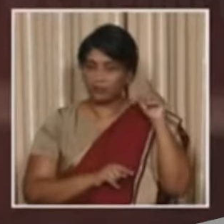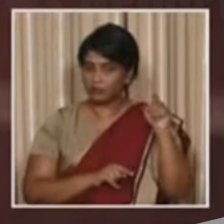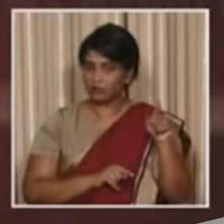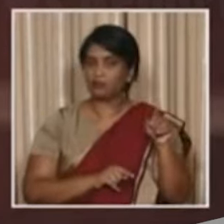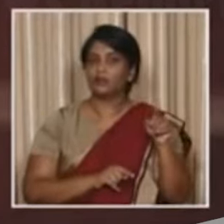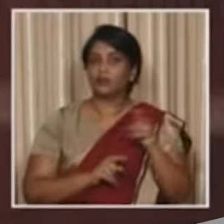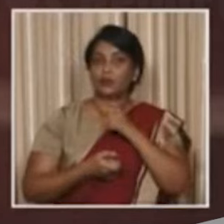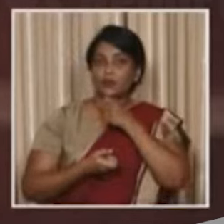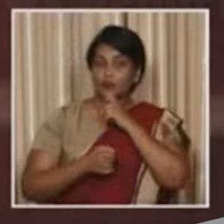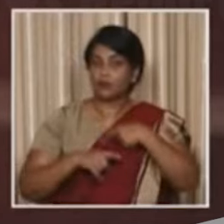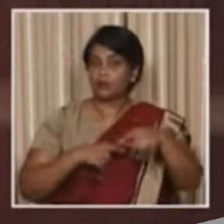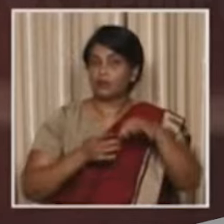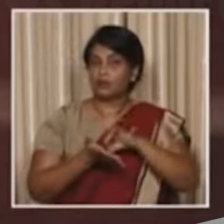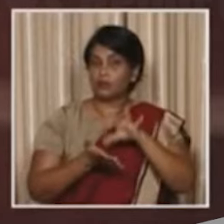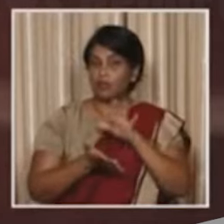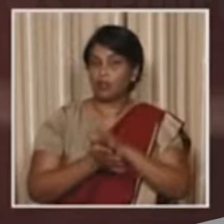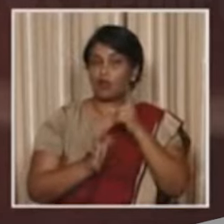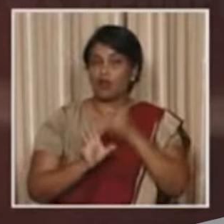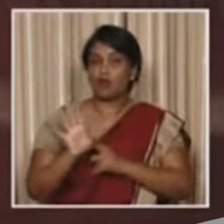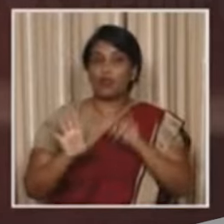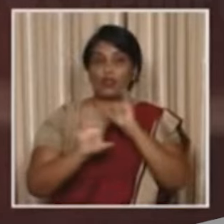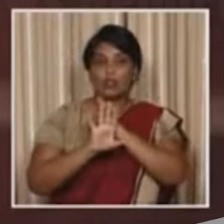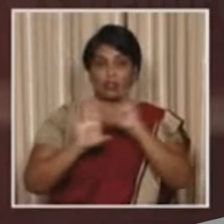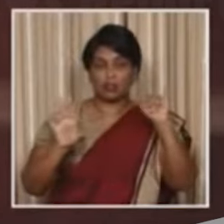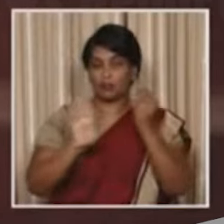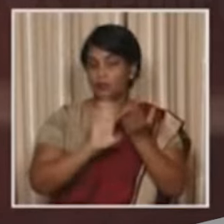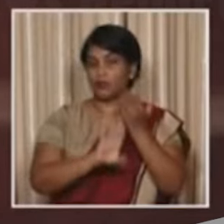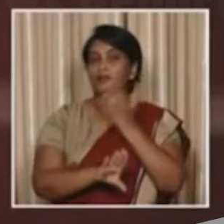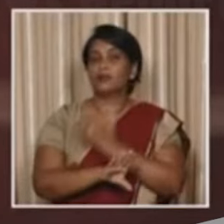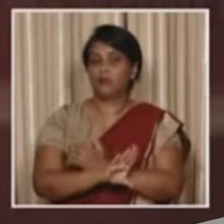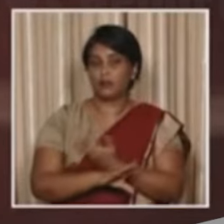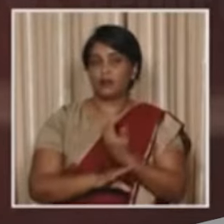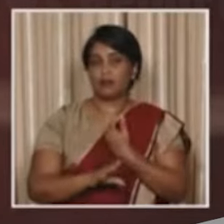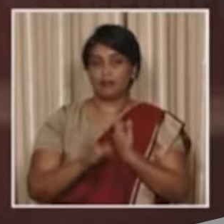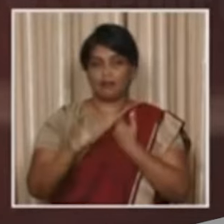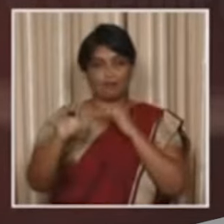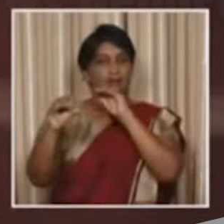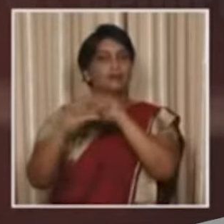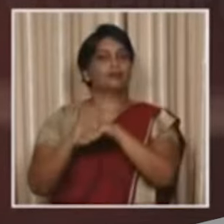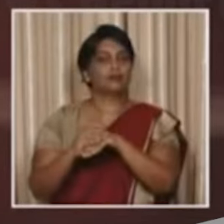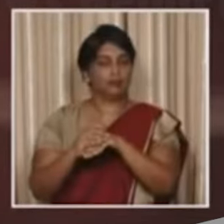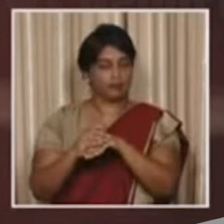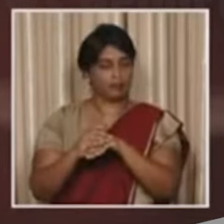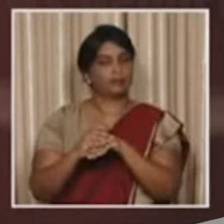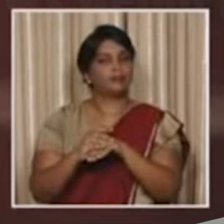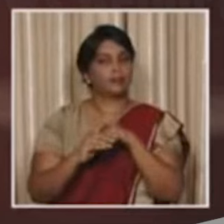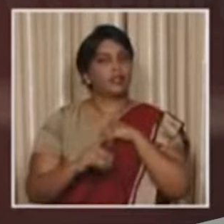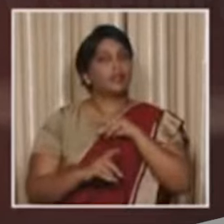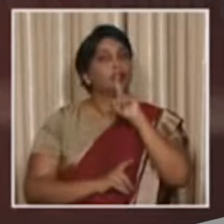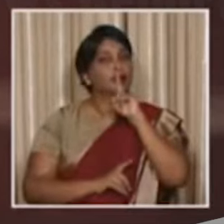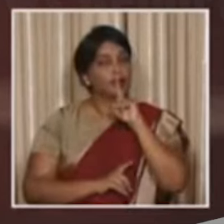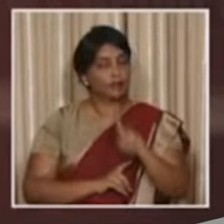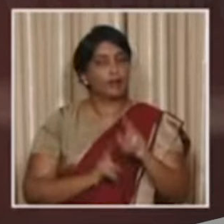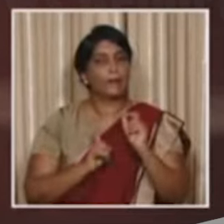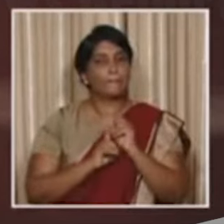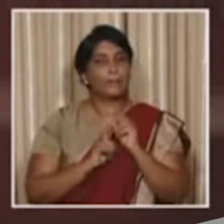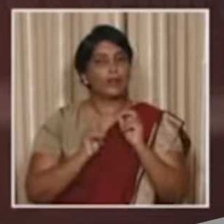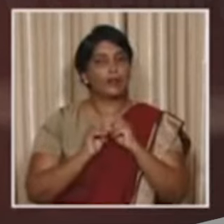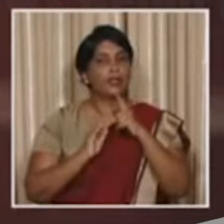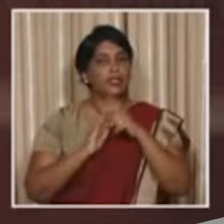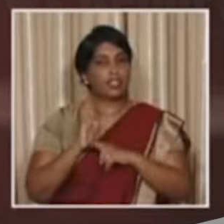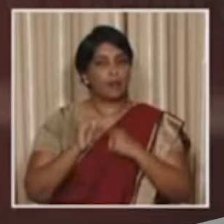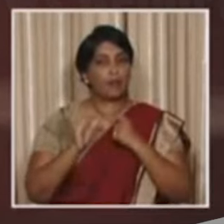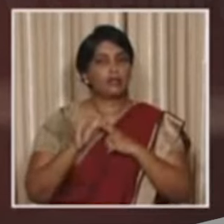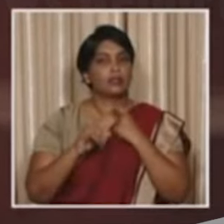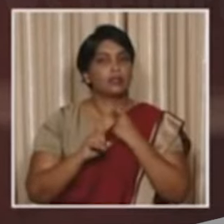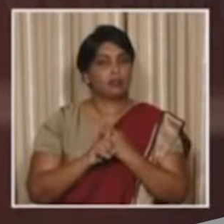me nadu thinduwa denna avurudu 16 ekata kalin tamai mama oi patta ævilla illimak kare BB Jayasundarath Nivan